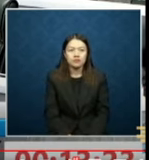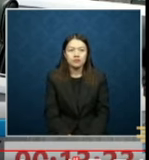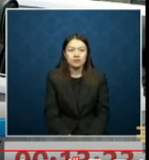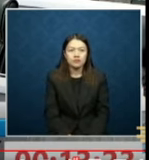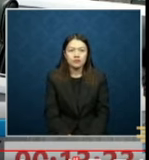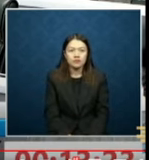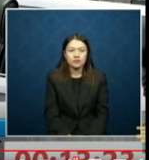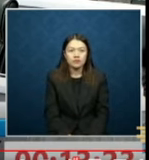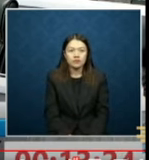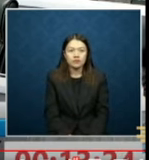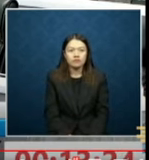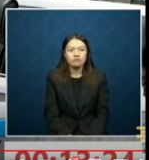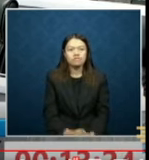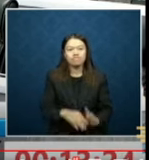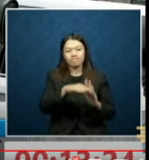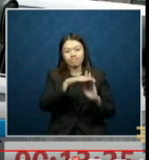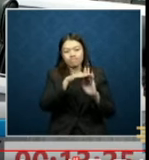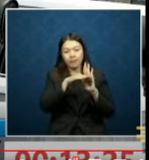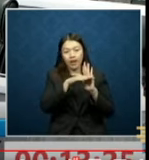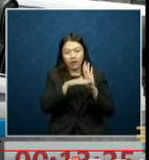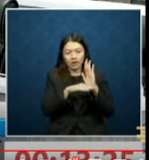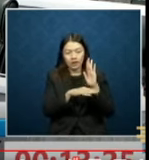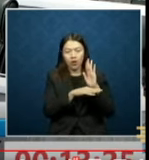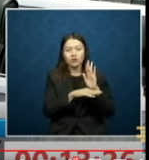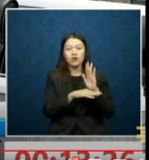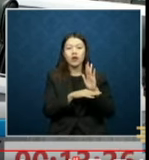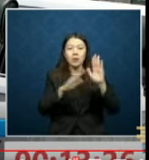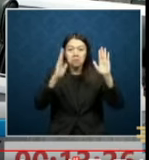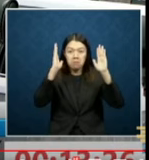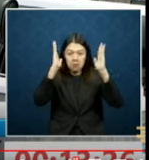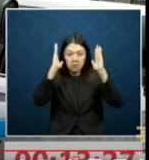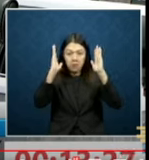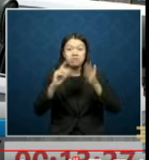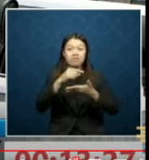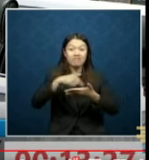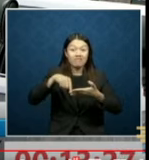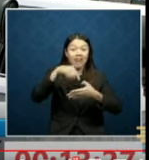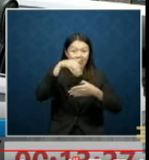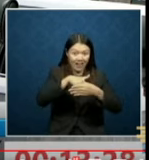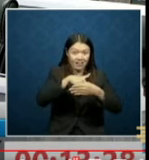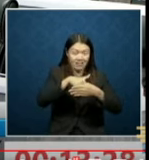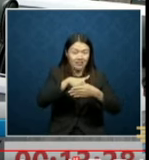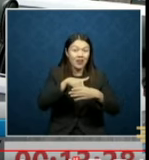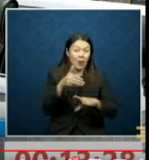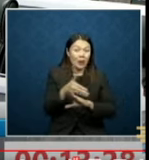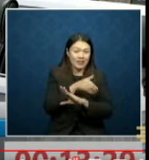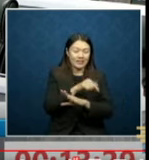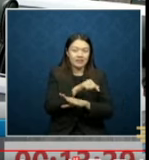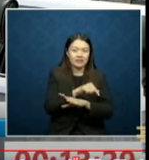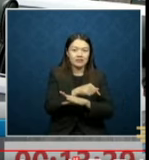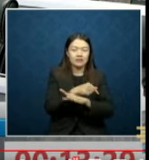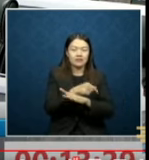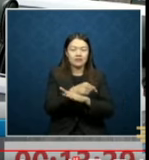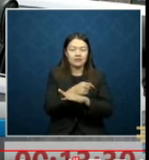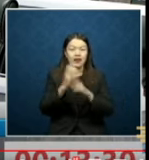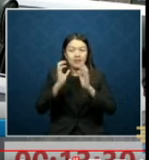อันนั้นเป็นขั้นตอนการหาเสียงพอถึงขั้นตอนการจัดตั้งรัฐบา